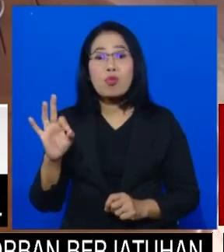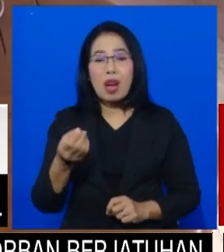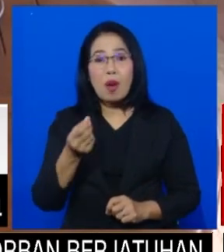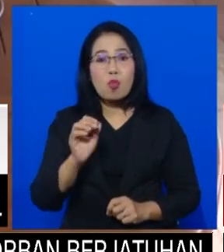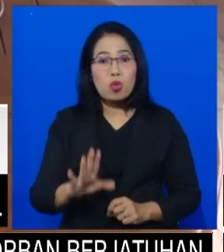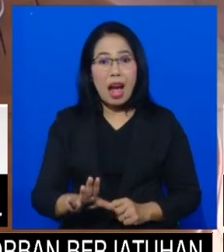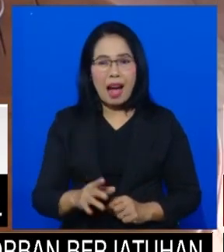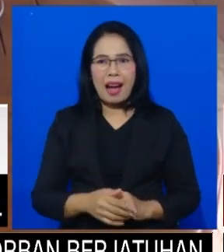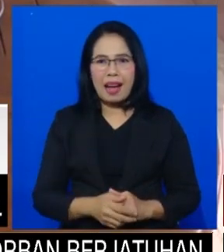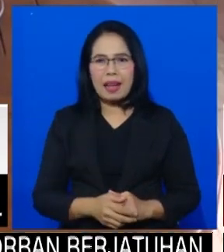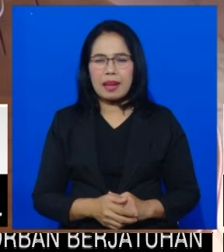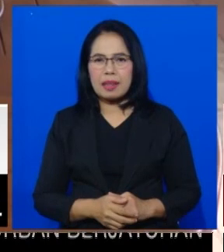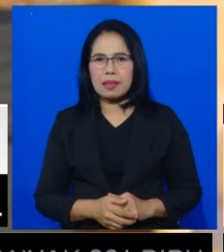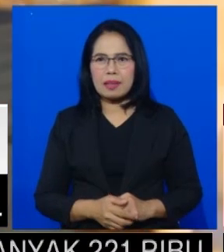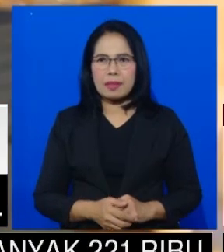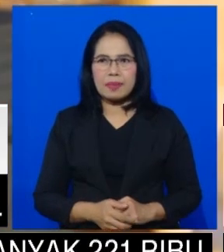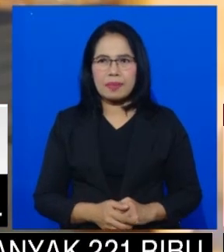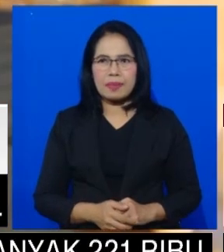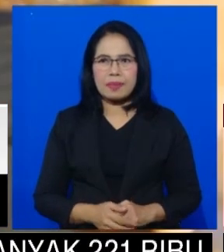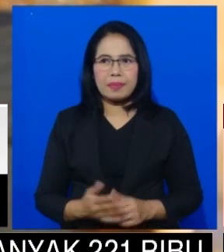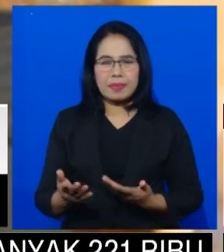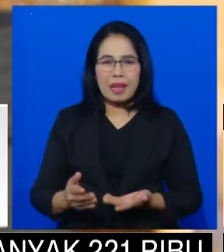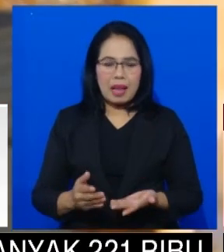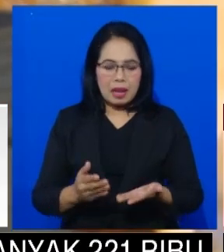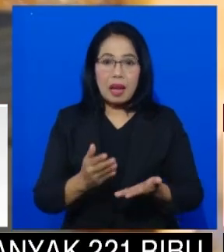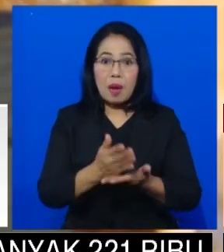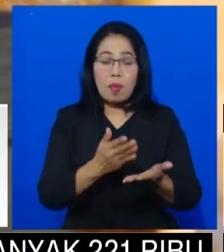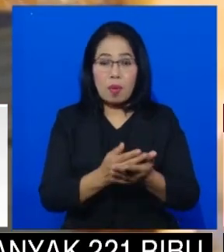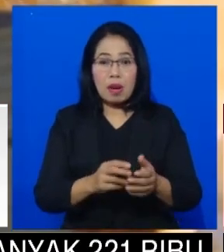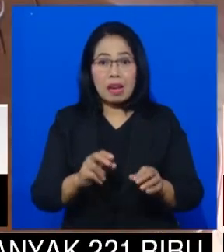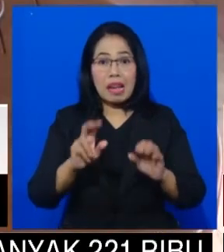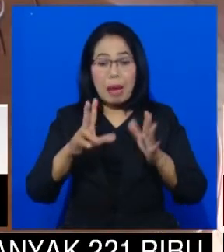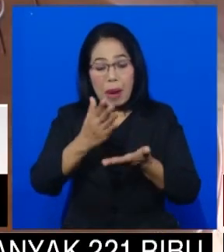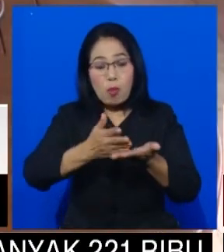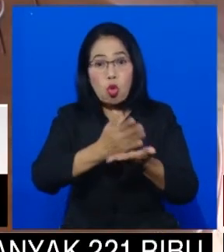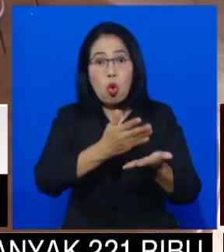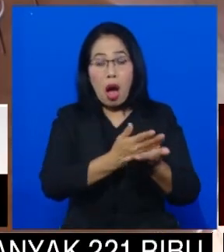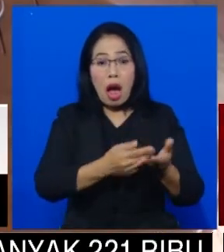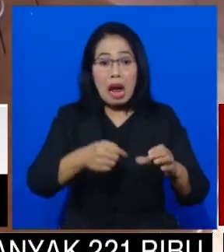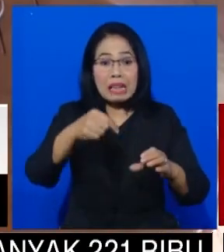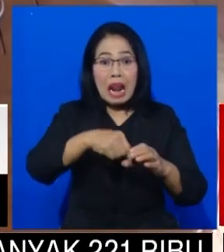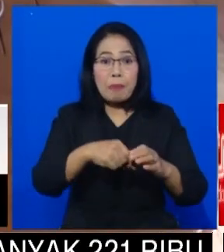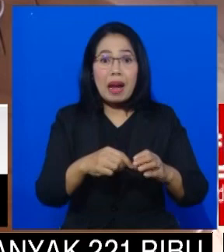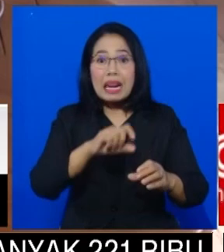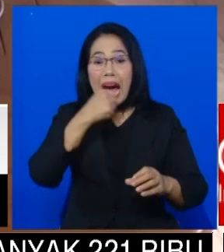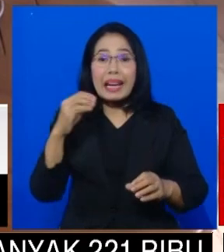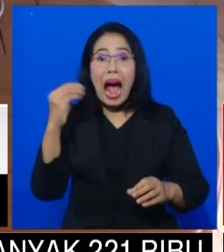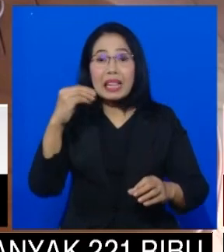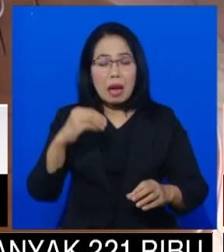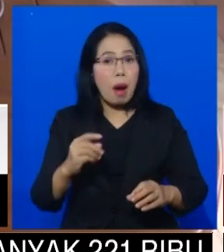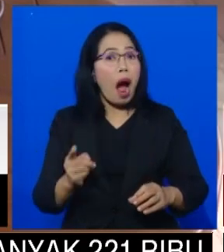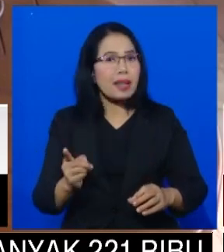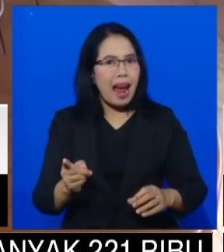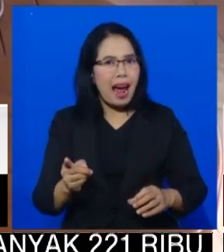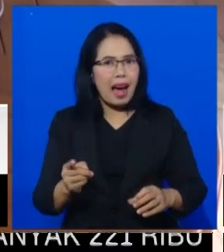harga Rp8.000 kita udah dapat 8 potong sushi yang di dalamnya juga udah ada topping ayam. Wow, kita coba nih gimana nih